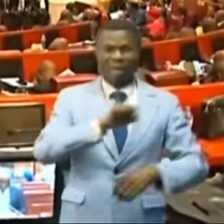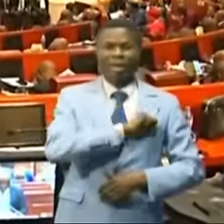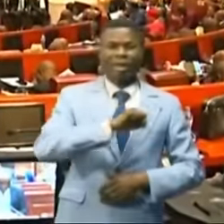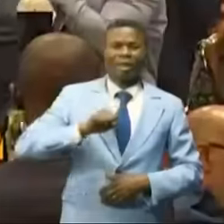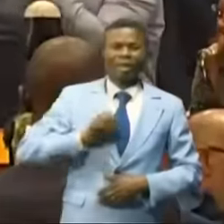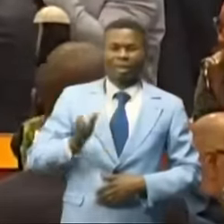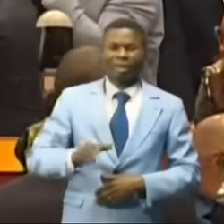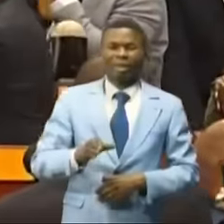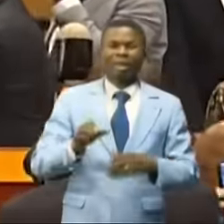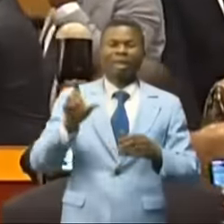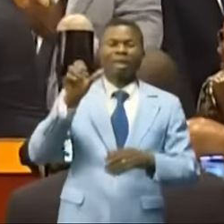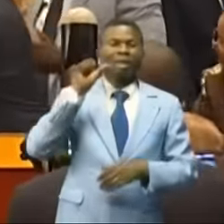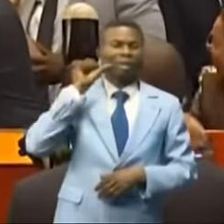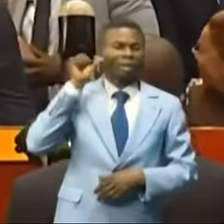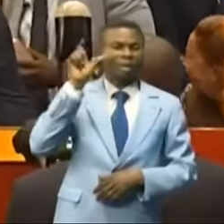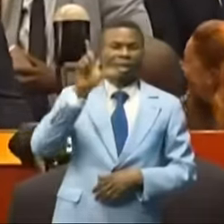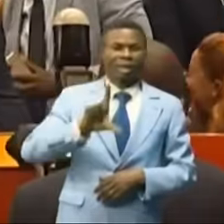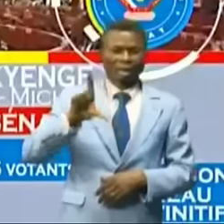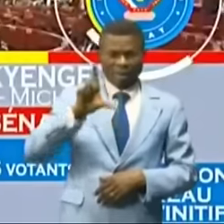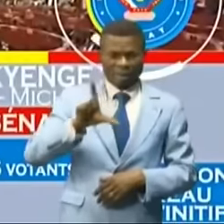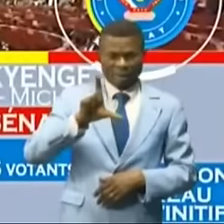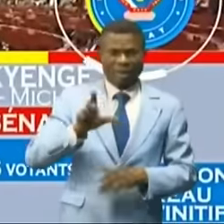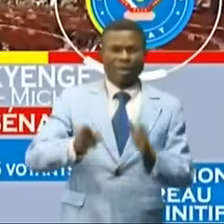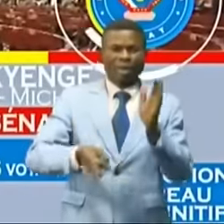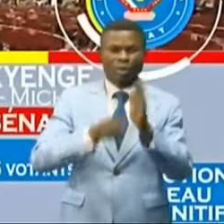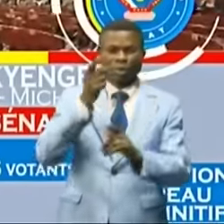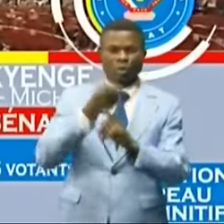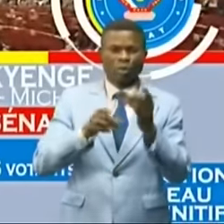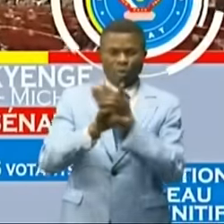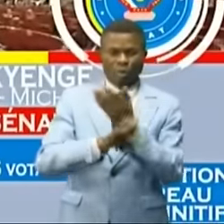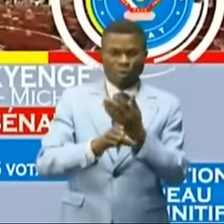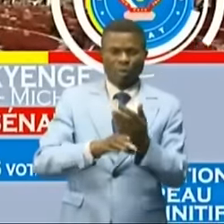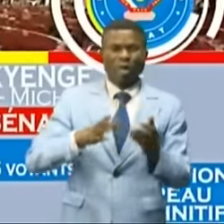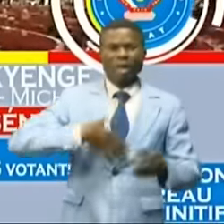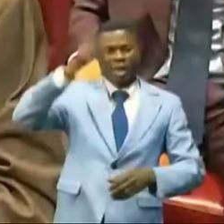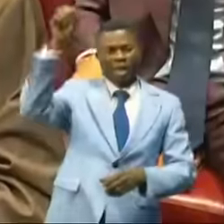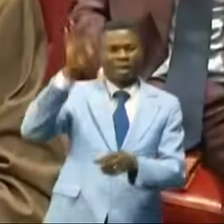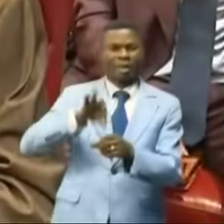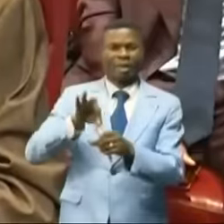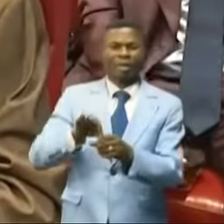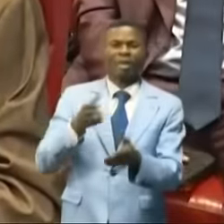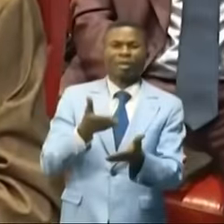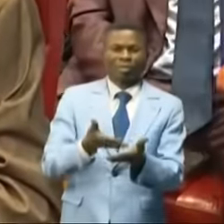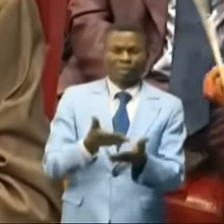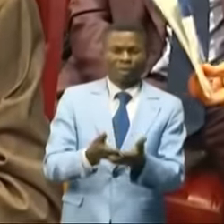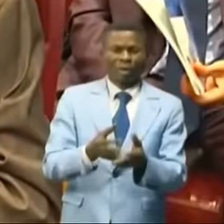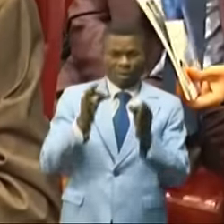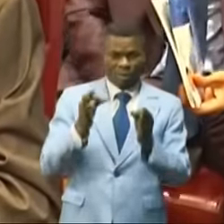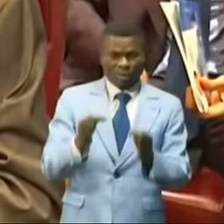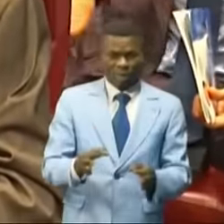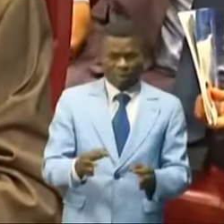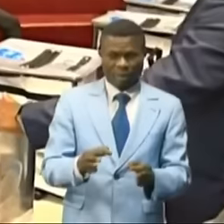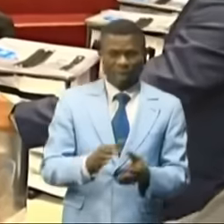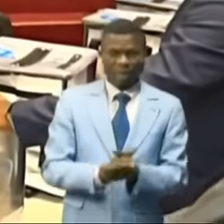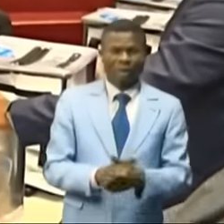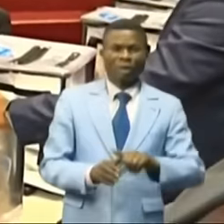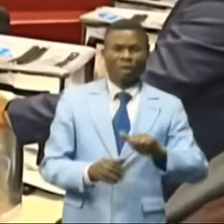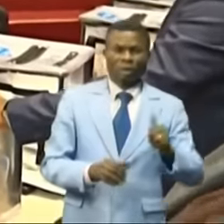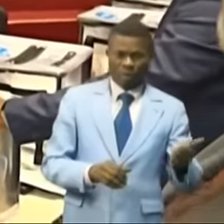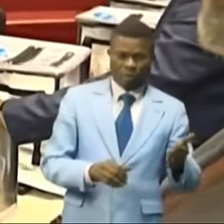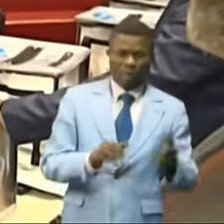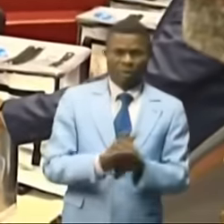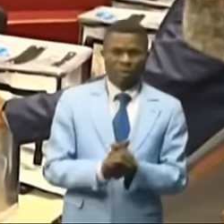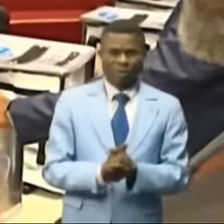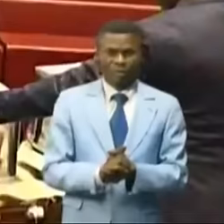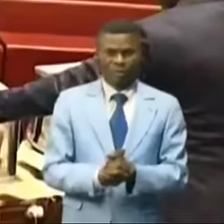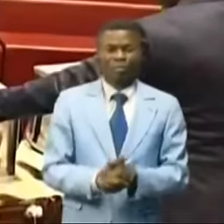lundi 12 août avec 84 voix devançant de loin son challenger, le patriarche Jonas Mukamba. Au